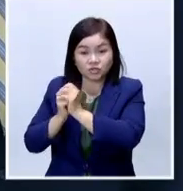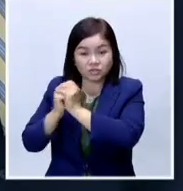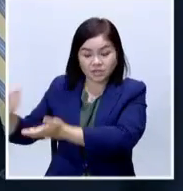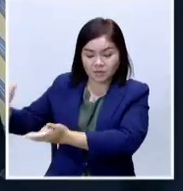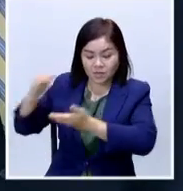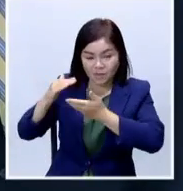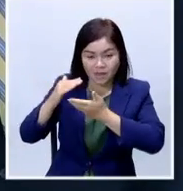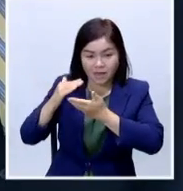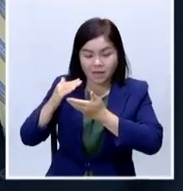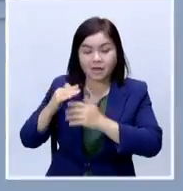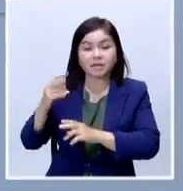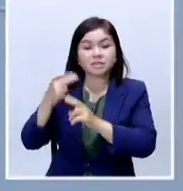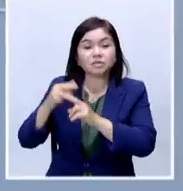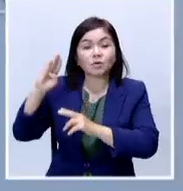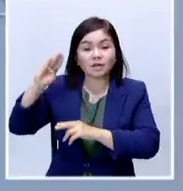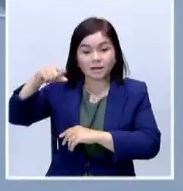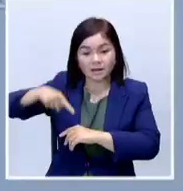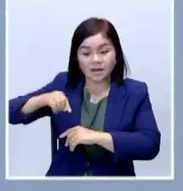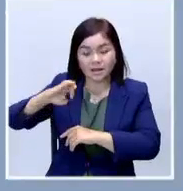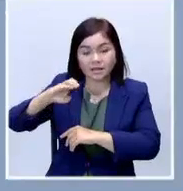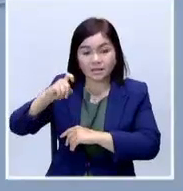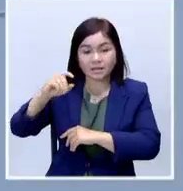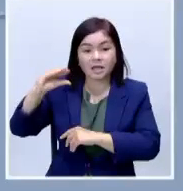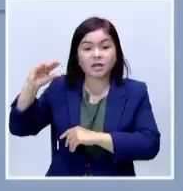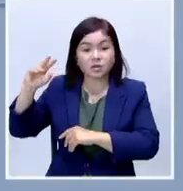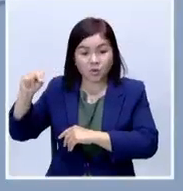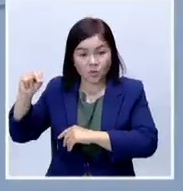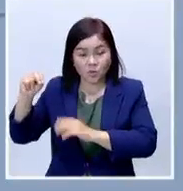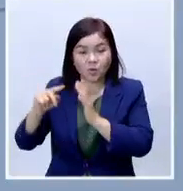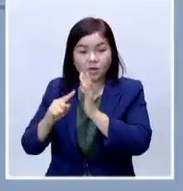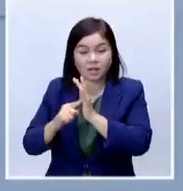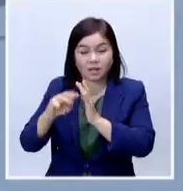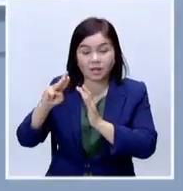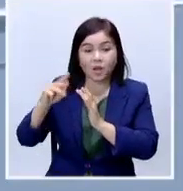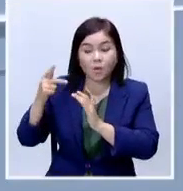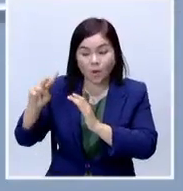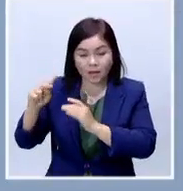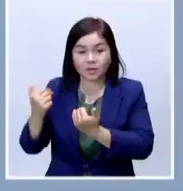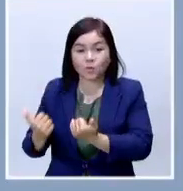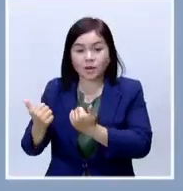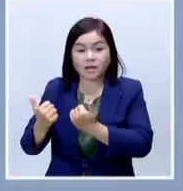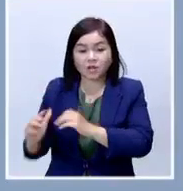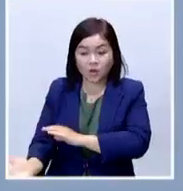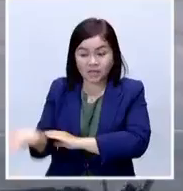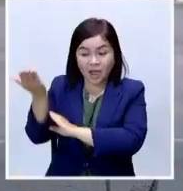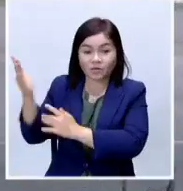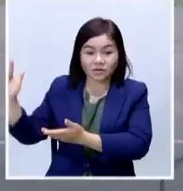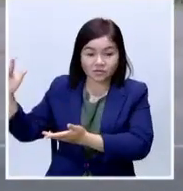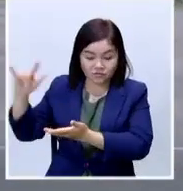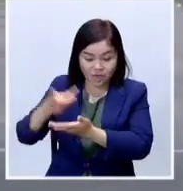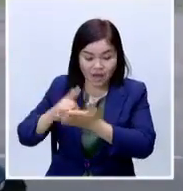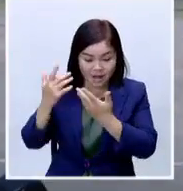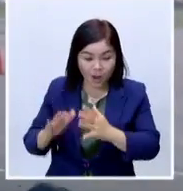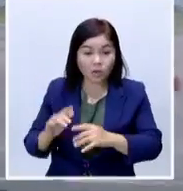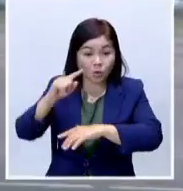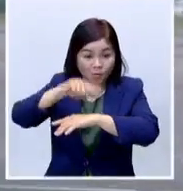จีนนะครับเดินทางมาถึงไทยในช่วงเช้าสายๆที่ผ่านมาแล้วเนี่ยนะครับวันนี้ช่วงบ่ายนะครับก็มีอีกหนึ่งข่าวดีครับเพราะว่าวัคซีนต้านโ